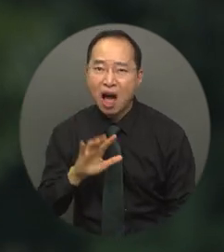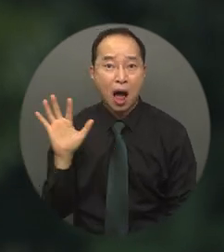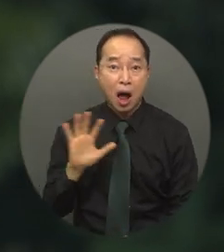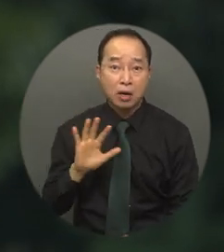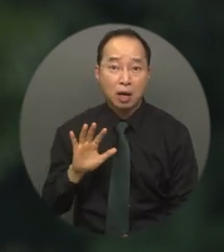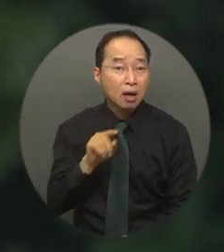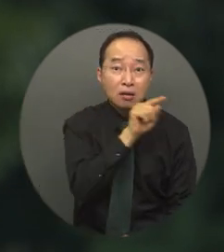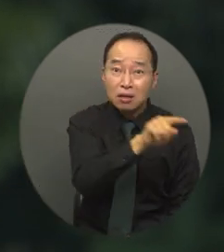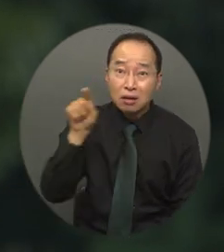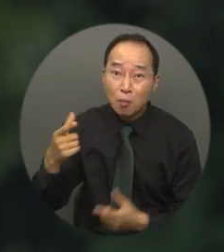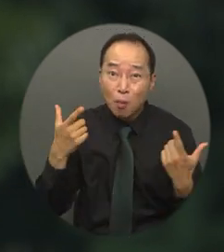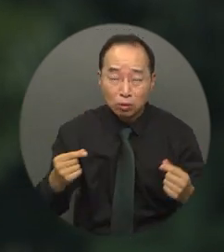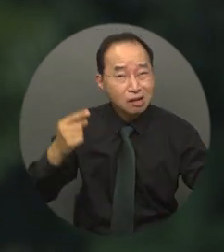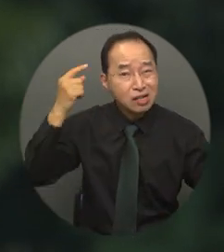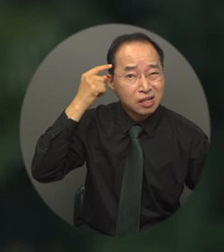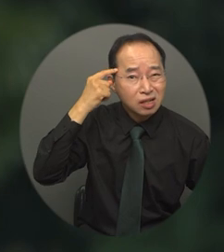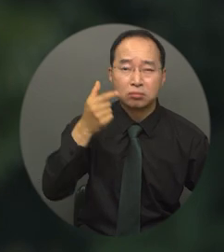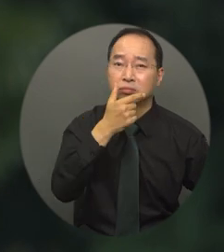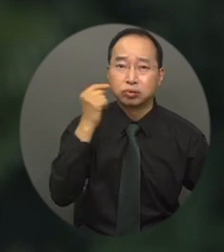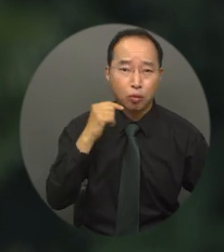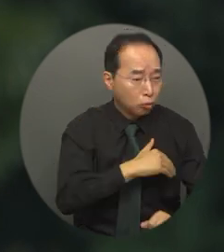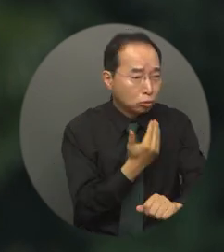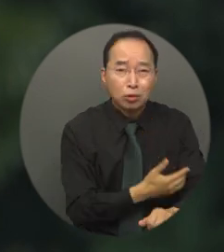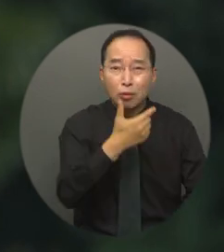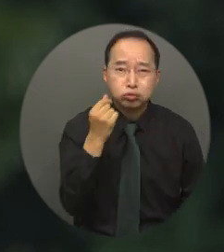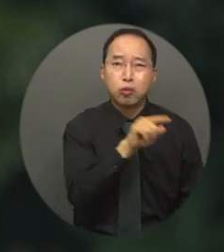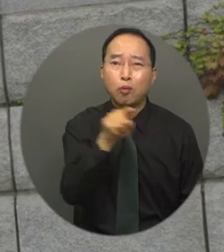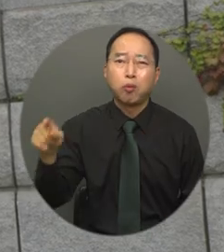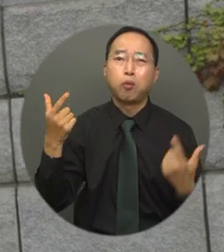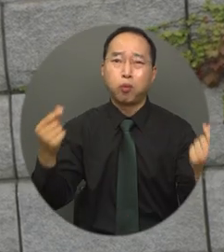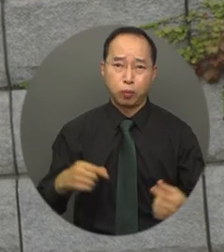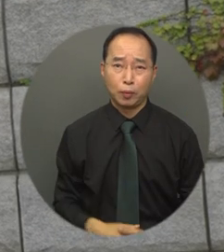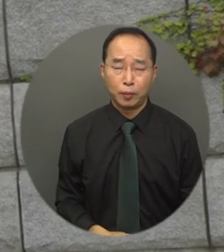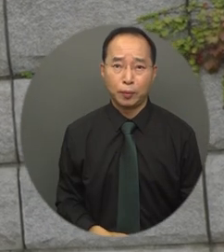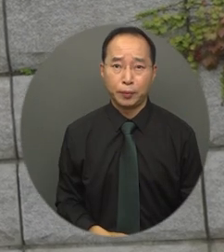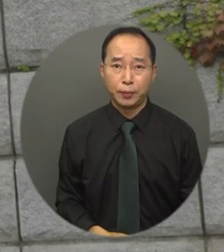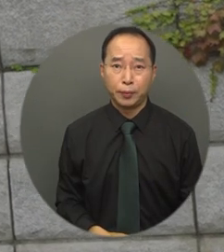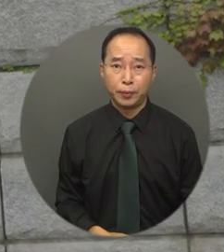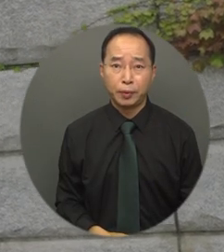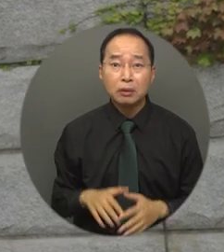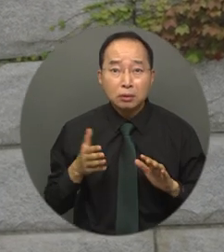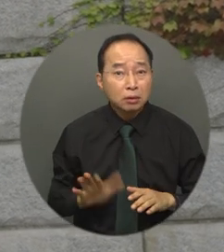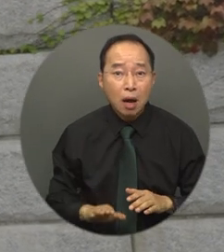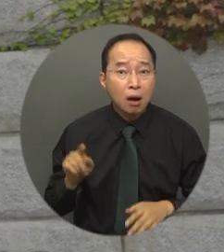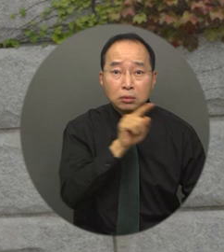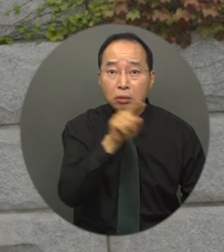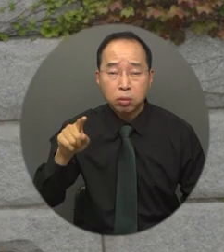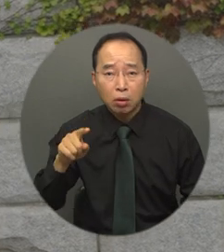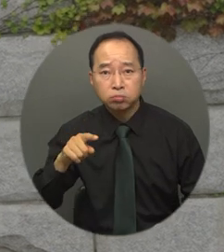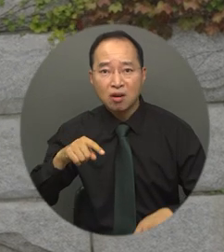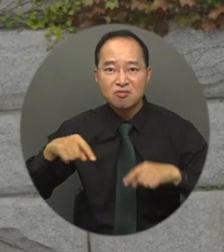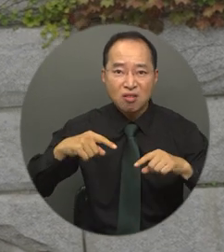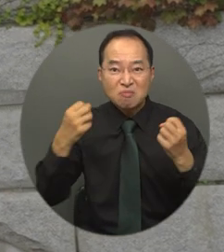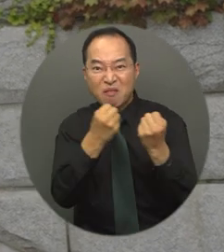모두 의지도 능력도 부족합니다. 그러면서 정치 전쟁이 벌어지고 있습니다. 나라가